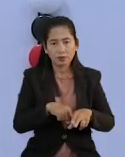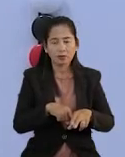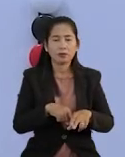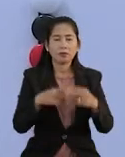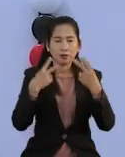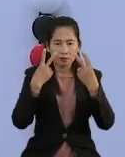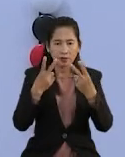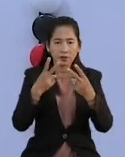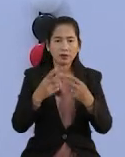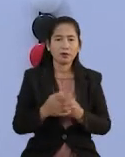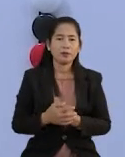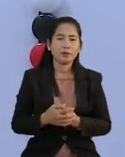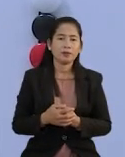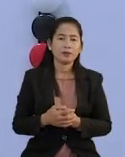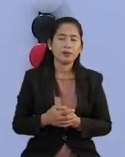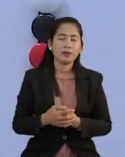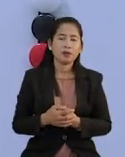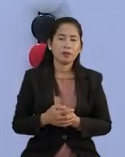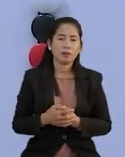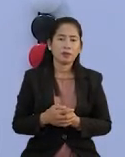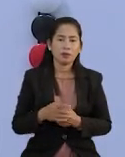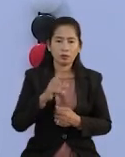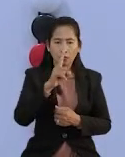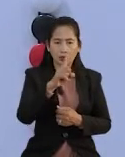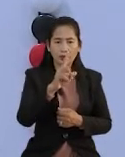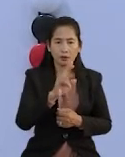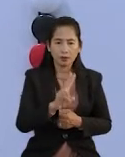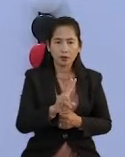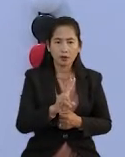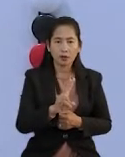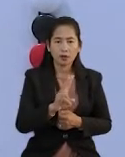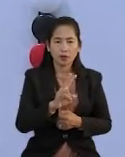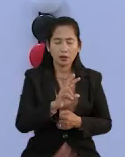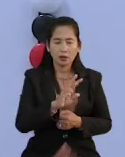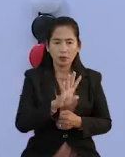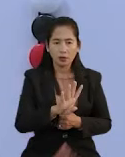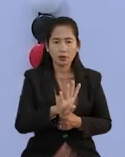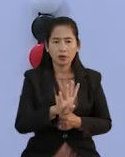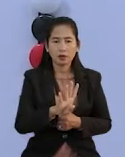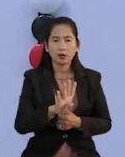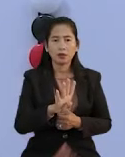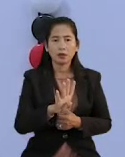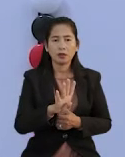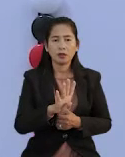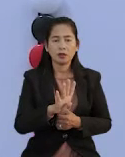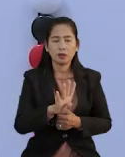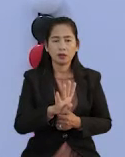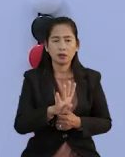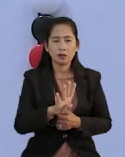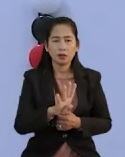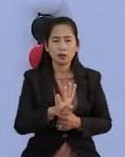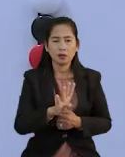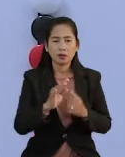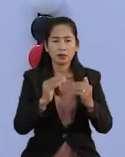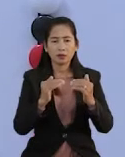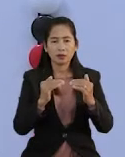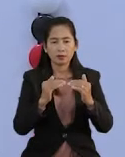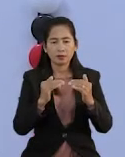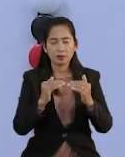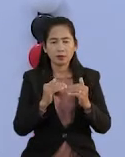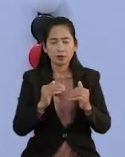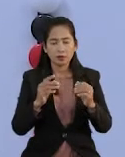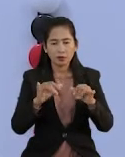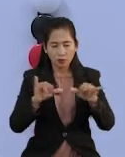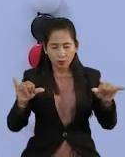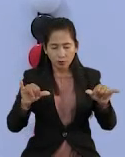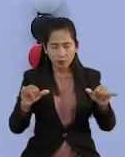chẳng con mơ là mui chậm này nâng pi chậm này ní hai nâng buôn chậm này nâng khang cả đa tì bảy ní thà táo vì